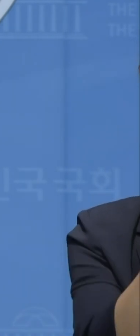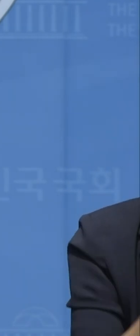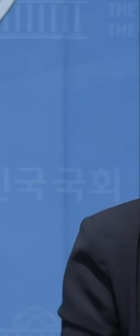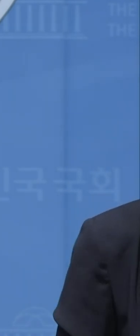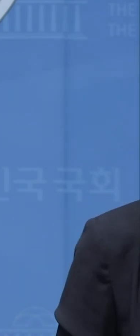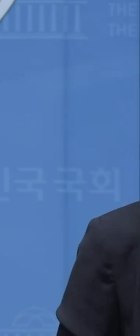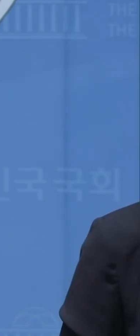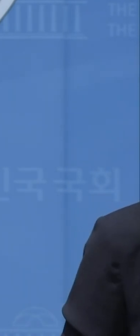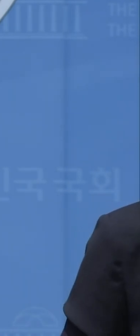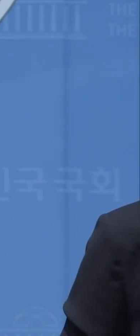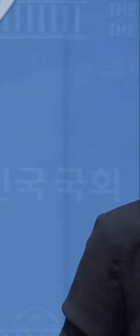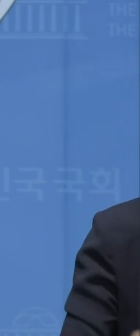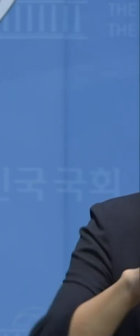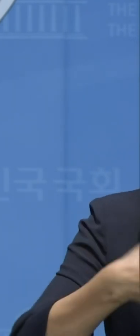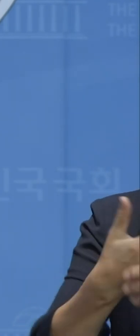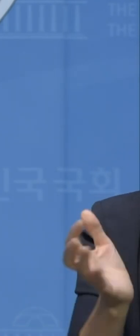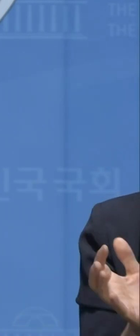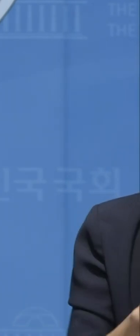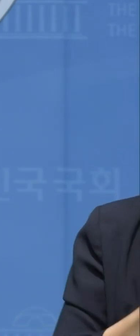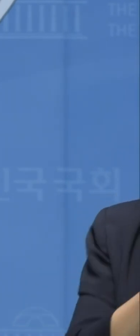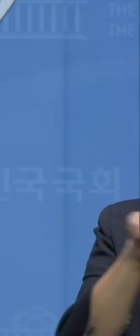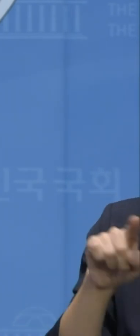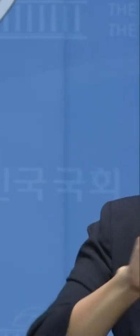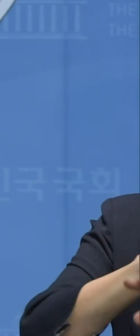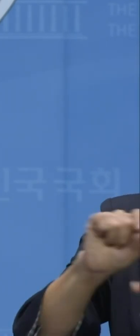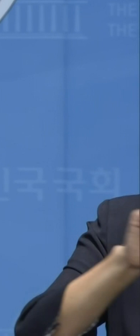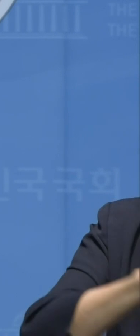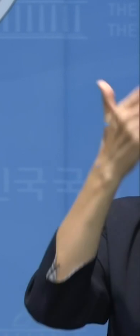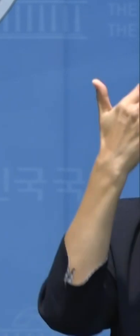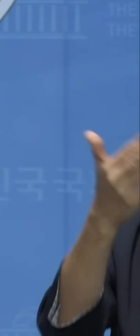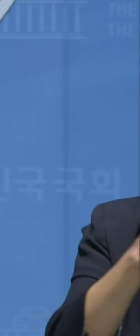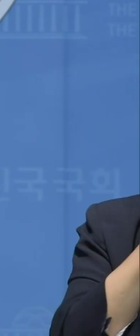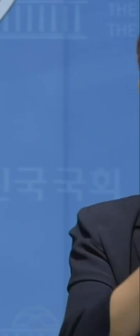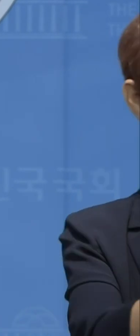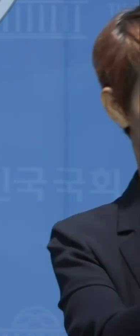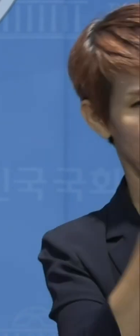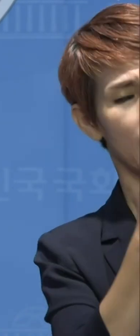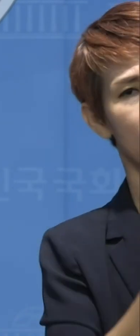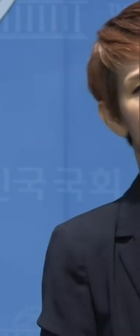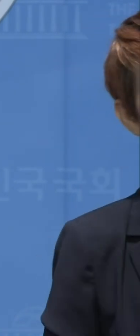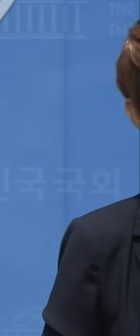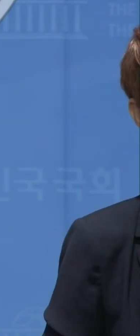겠습니다 게다가 혁신당 의원들에 대해 지방 의원이냐 표현까지